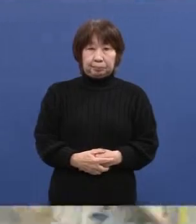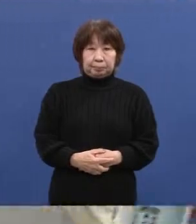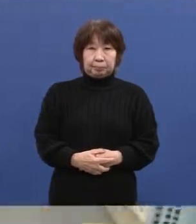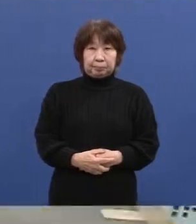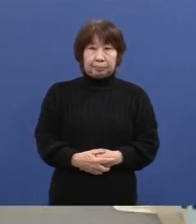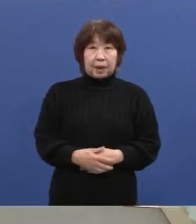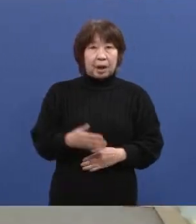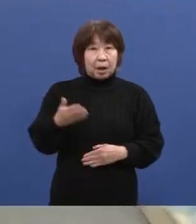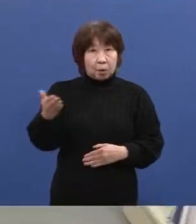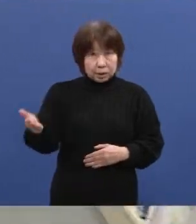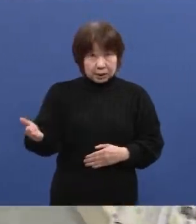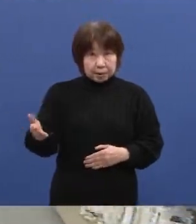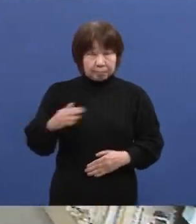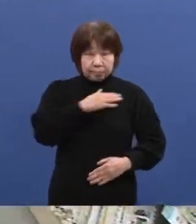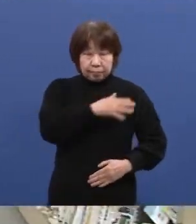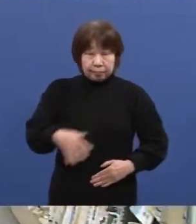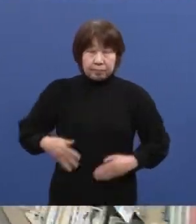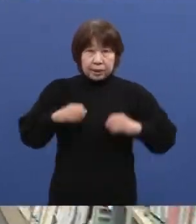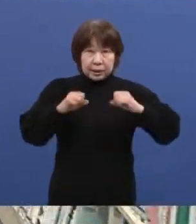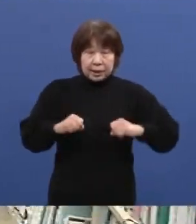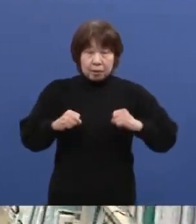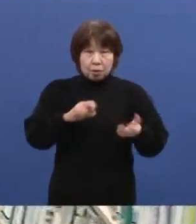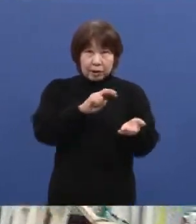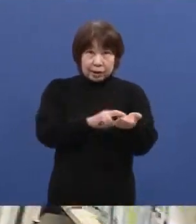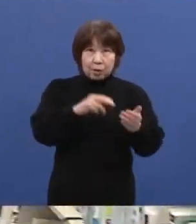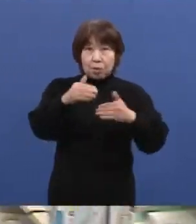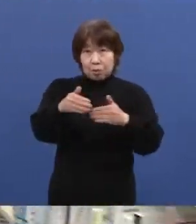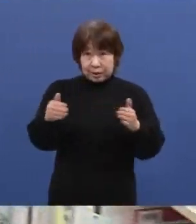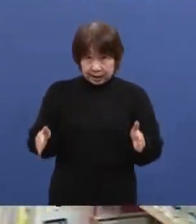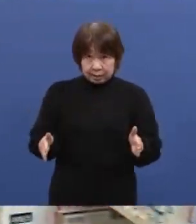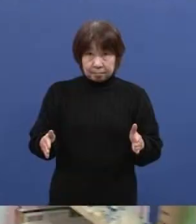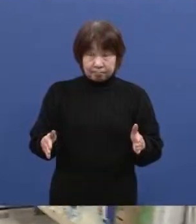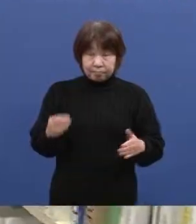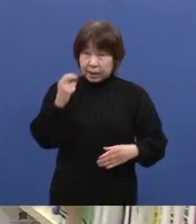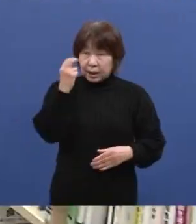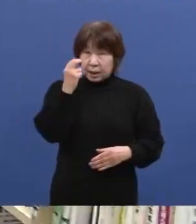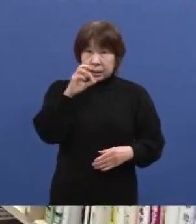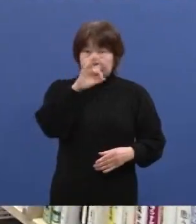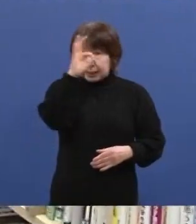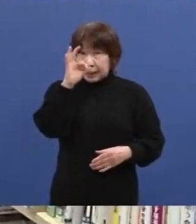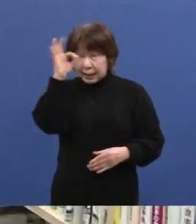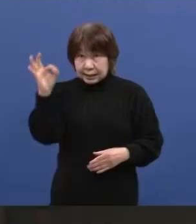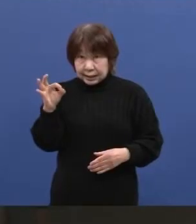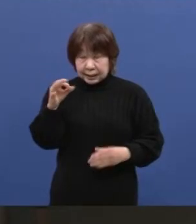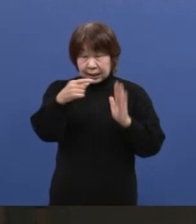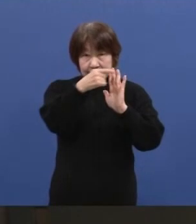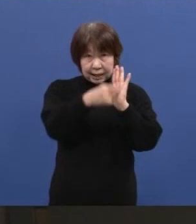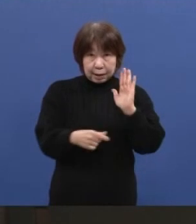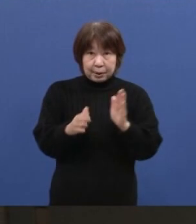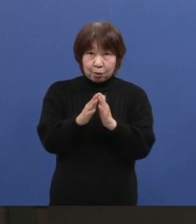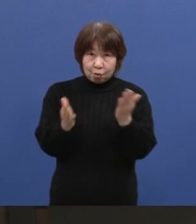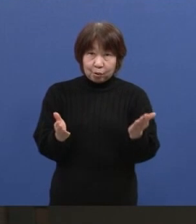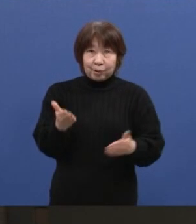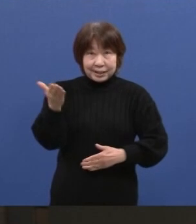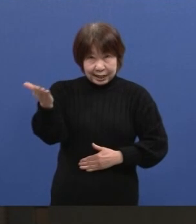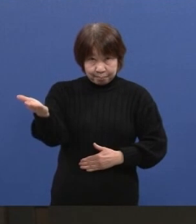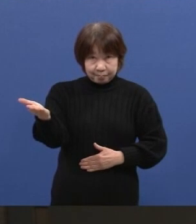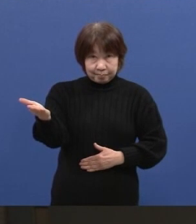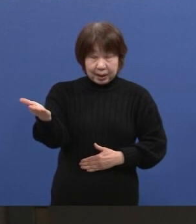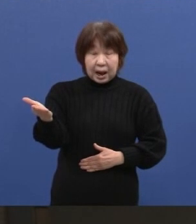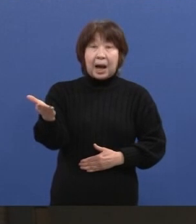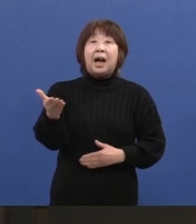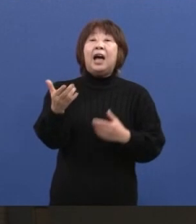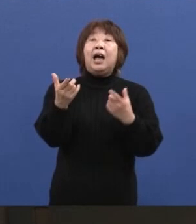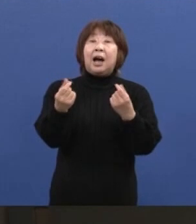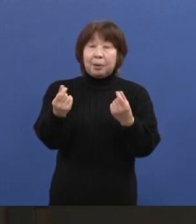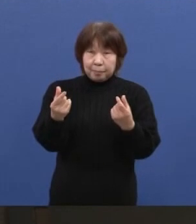こちらが健康医療コーナーとなります。探されてたテーマの本はこちらになりますね。 あ、そうです、こういう本